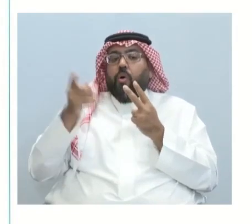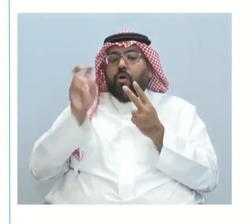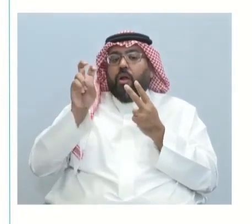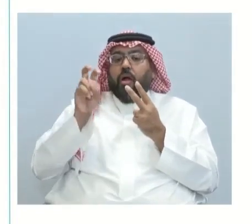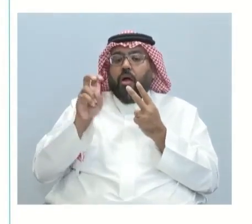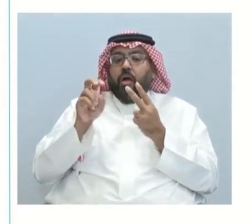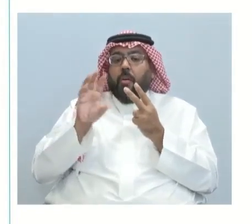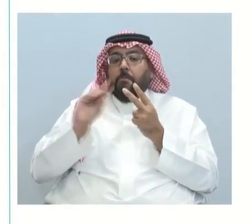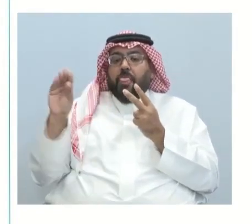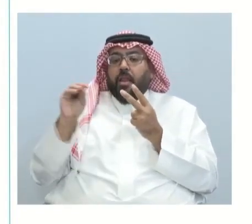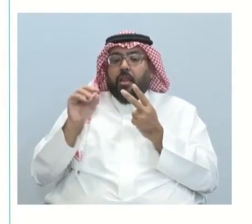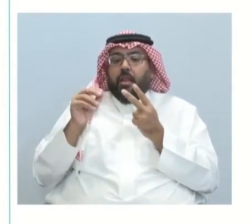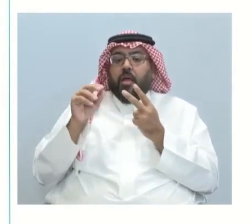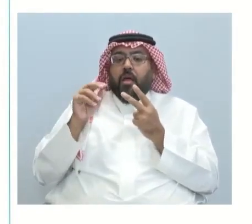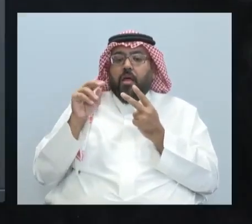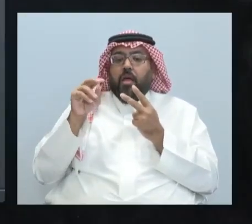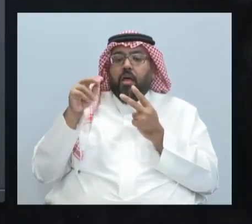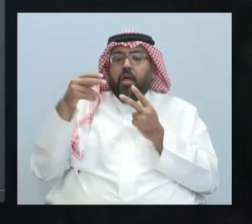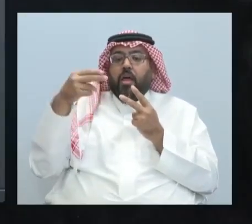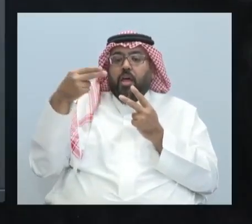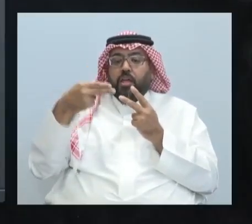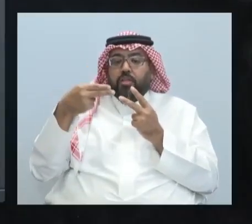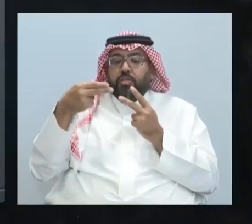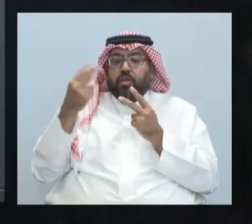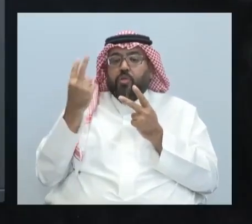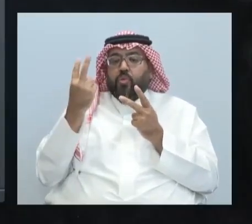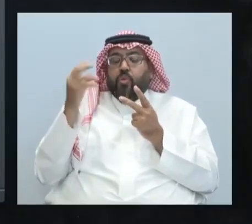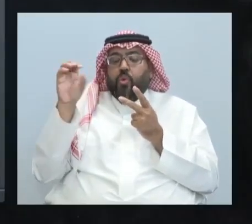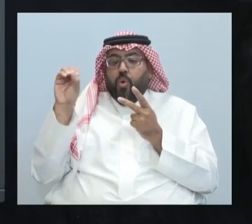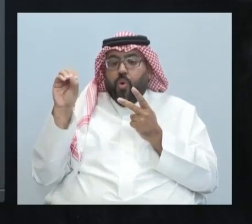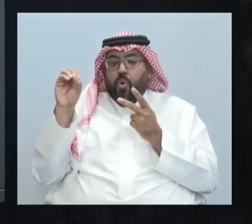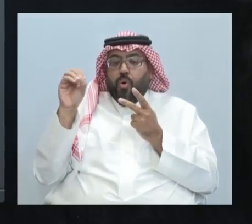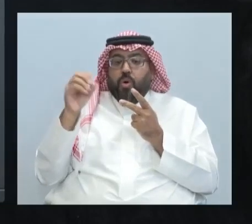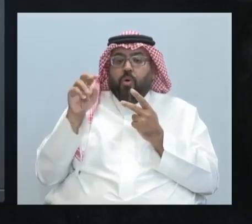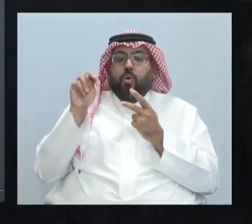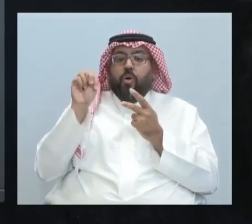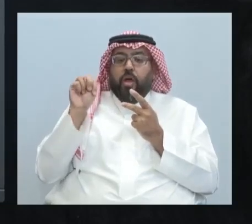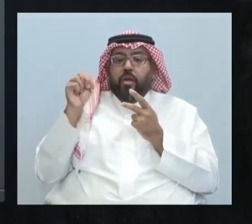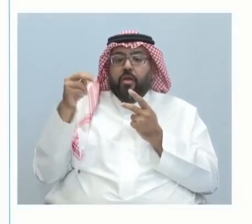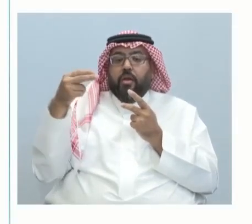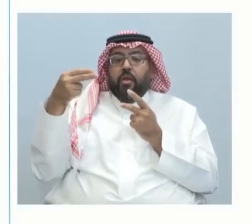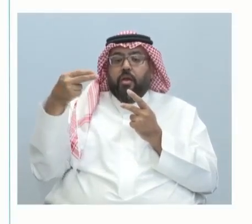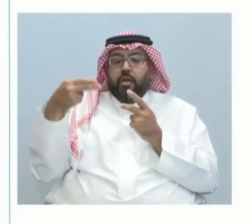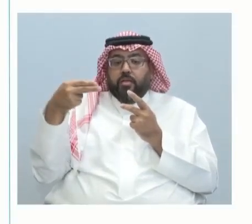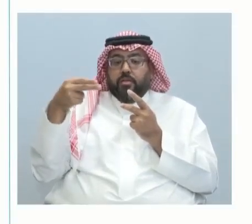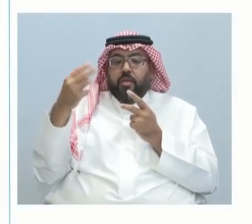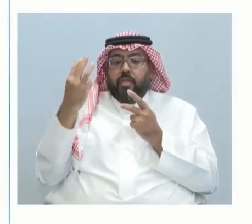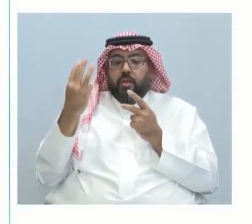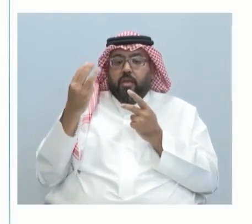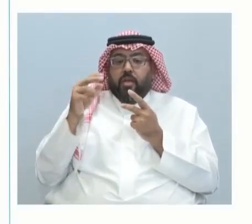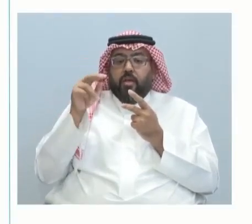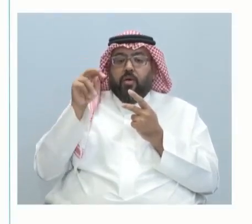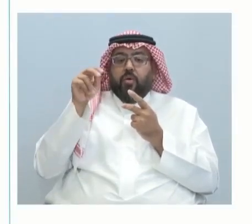ثري البي اتش 3 هنا لو تجي تلاحظ مثلا البي اتش 3